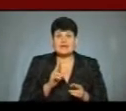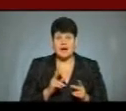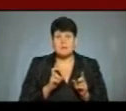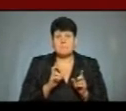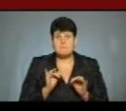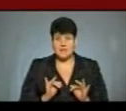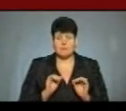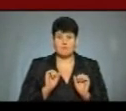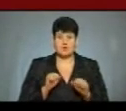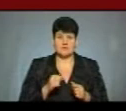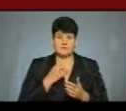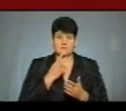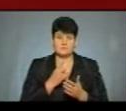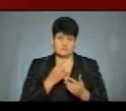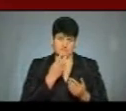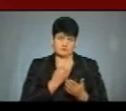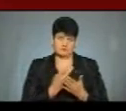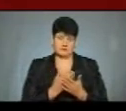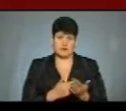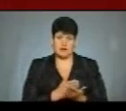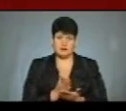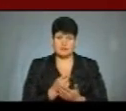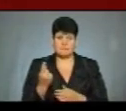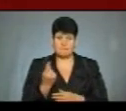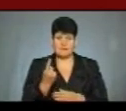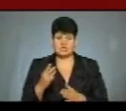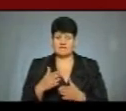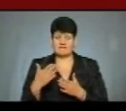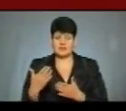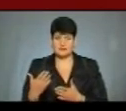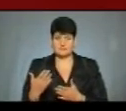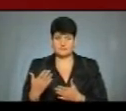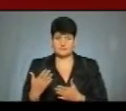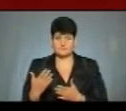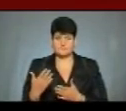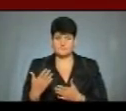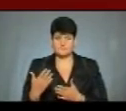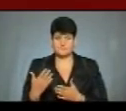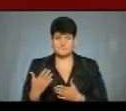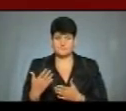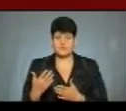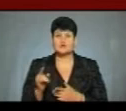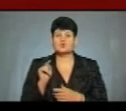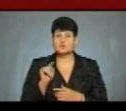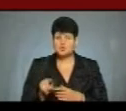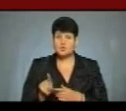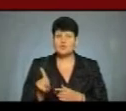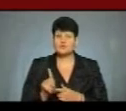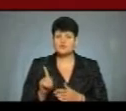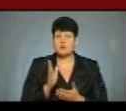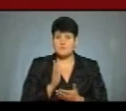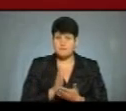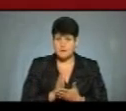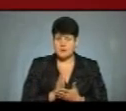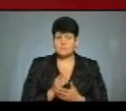карта. Це перший варіант, тому що з того, що ми маємо,